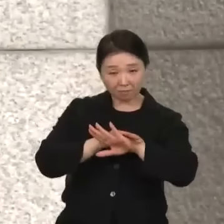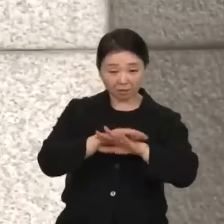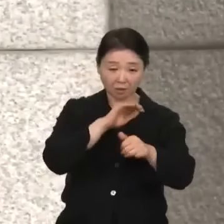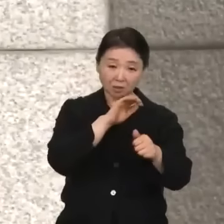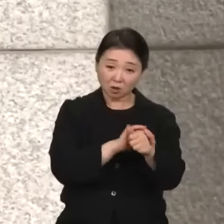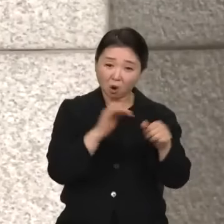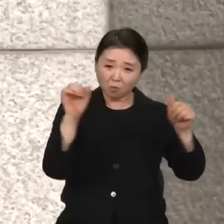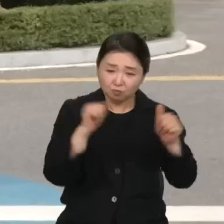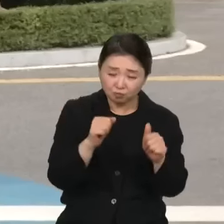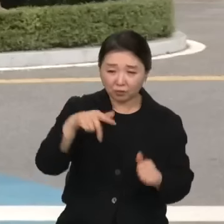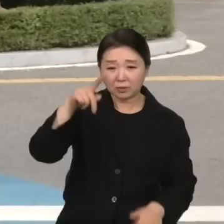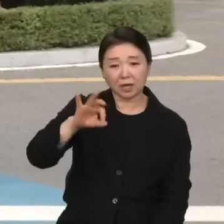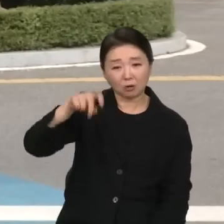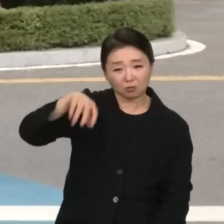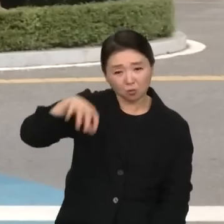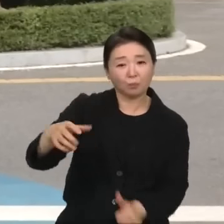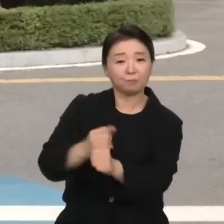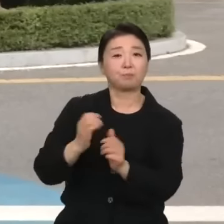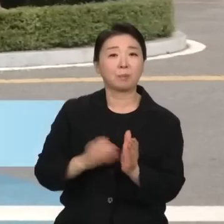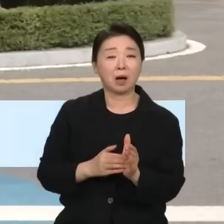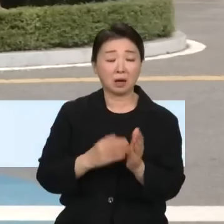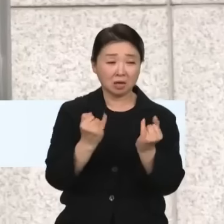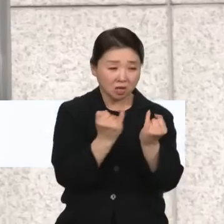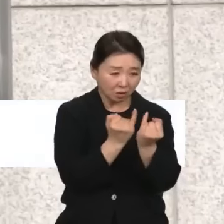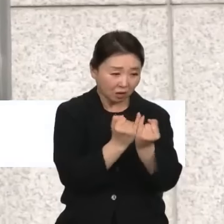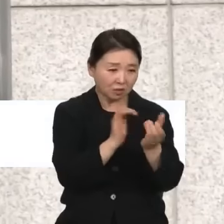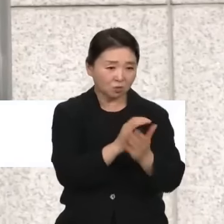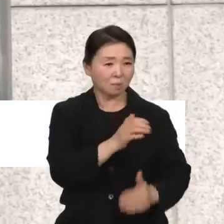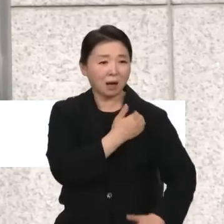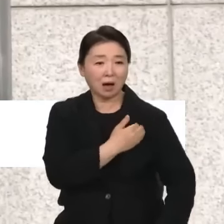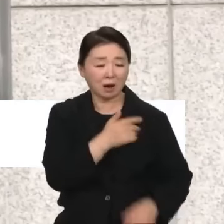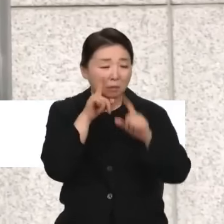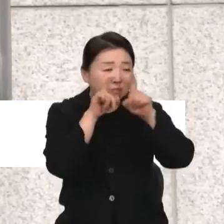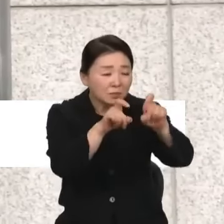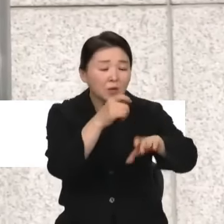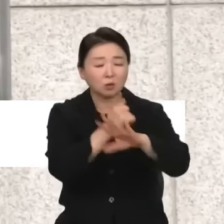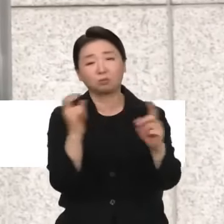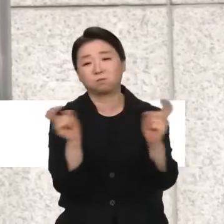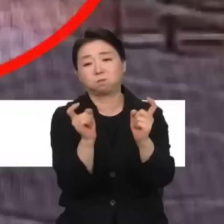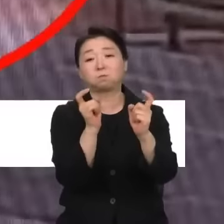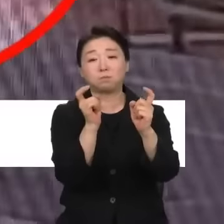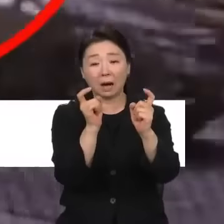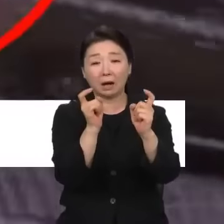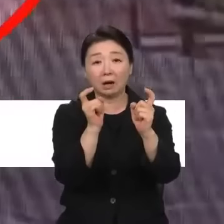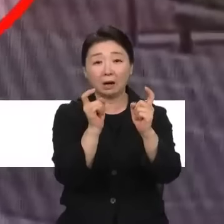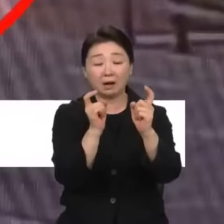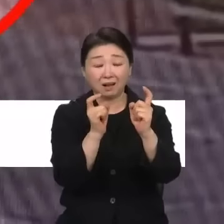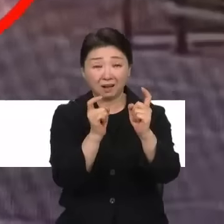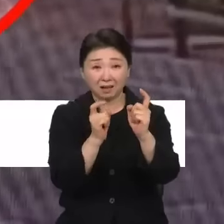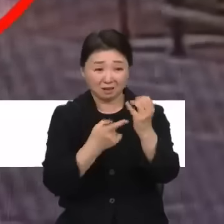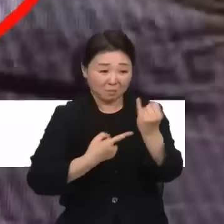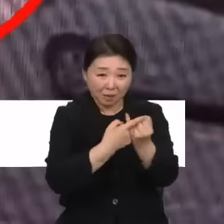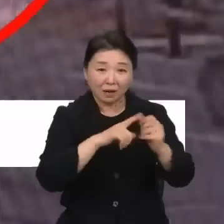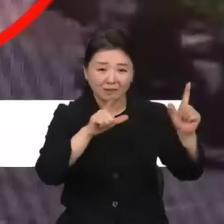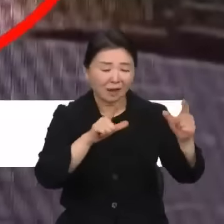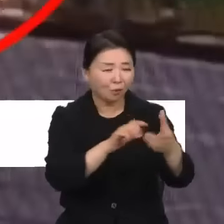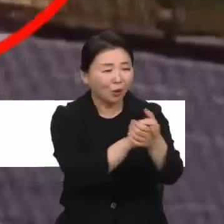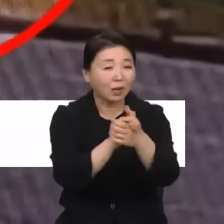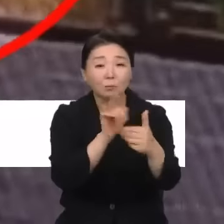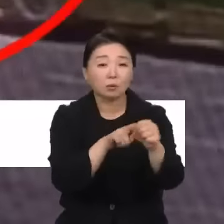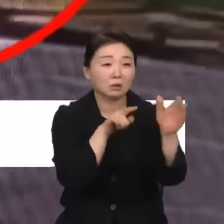상주에서 붙잡혔습니다. 여자친구가 바람을 피웠다고 생각해 다퉜다고 했습니다. 범행 당일에는 화해하려고